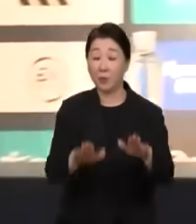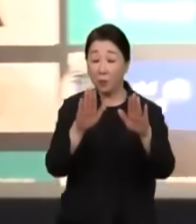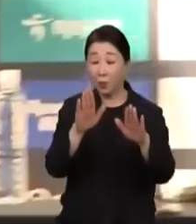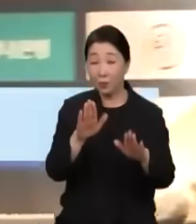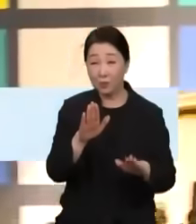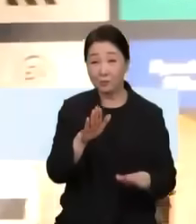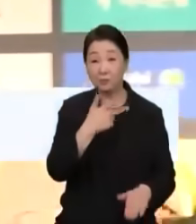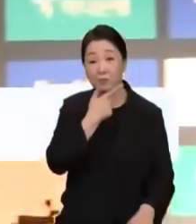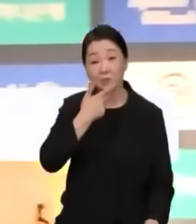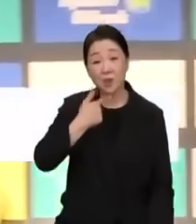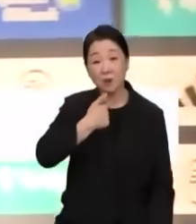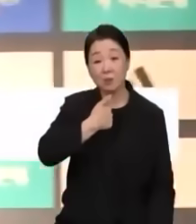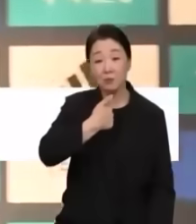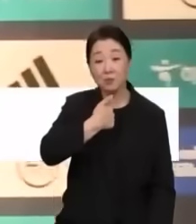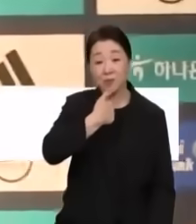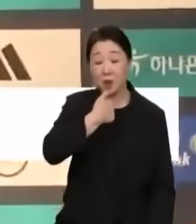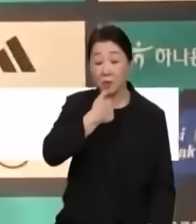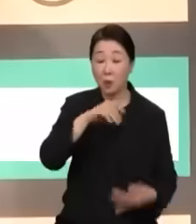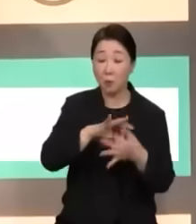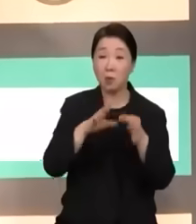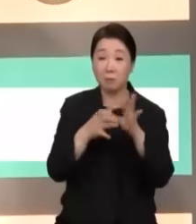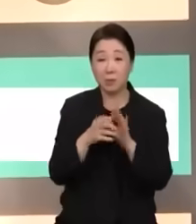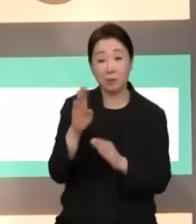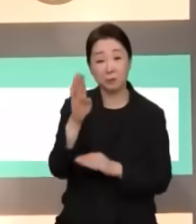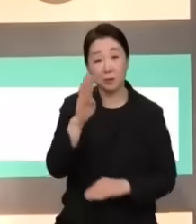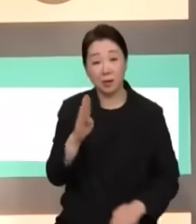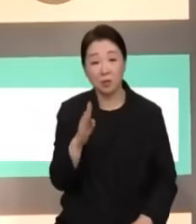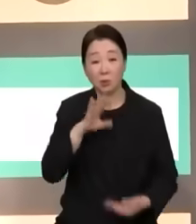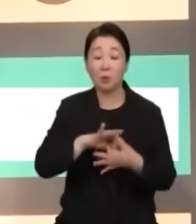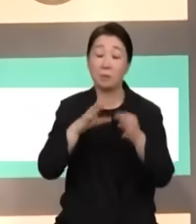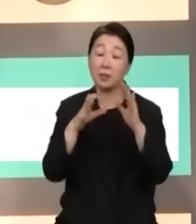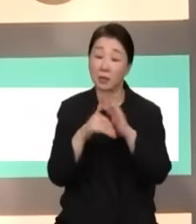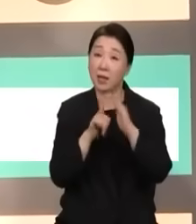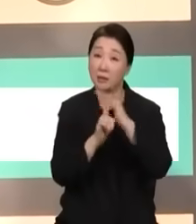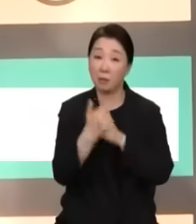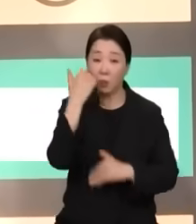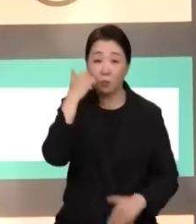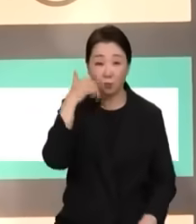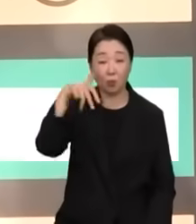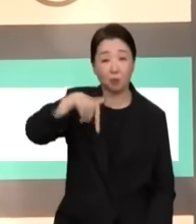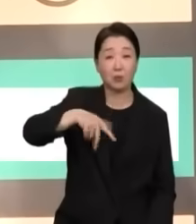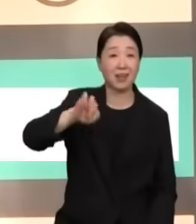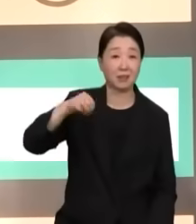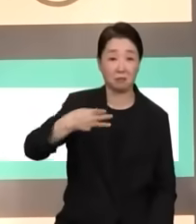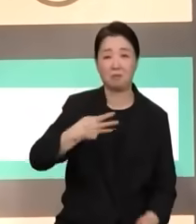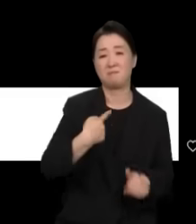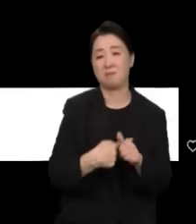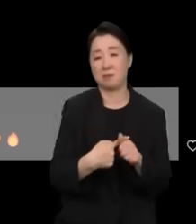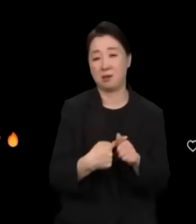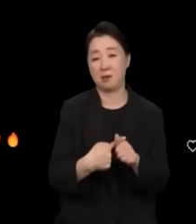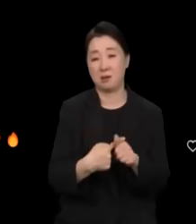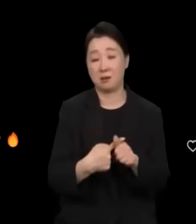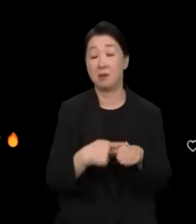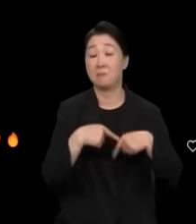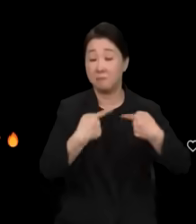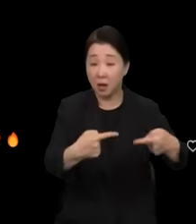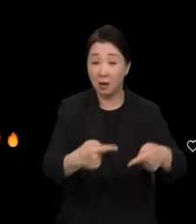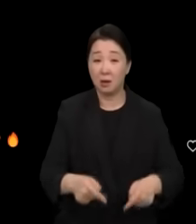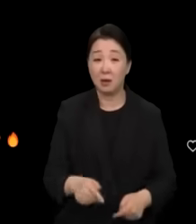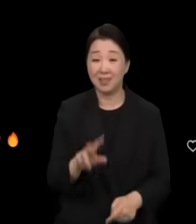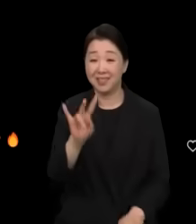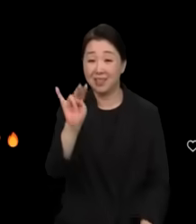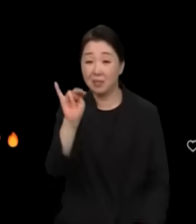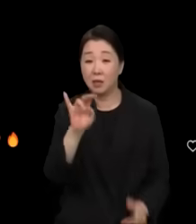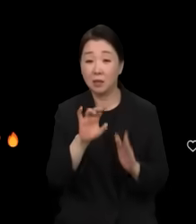런던 올림픽과 브라질 월드컵에서 대표팀 주장을 맡았던 구자철 선수도 비판 대열에 가세했습니다. 자신의